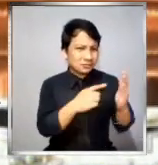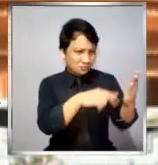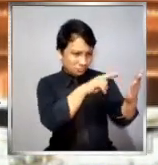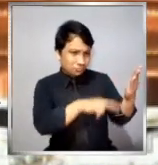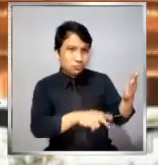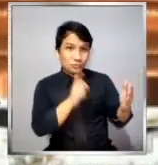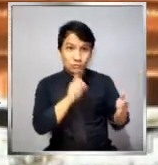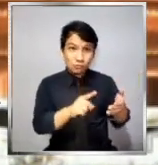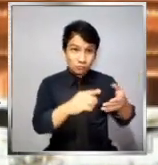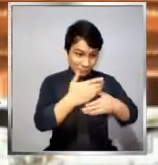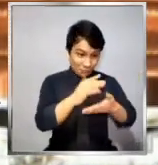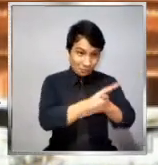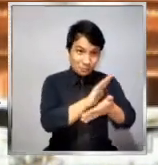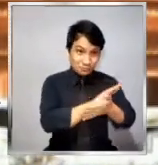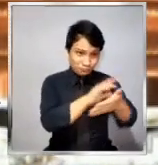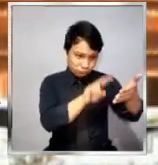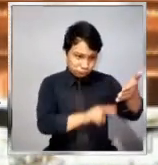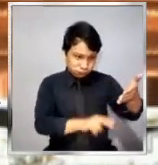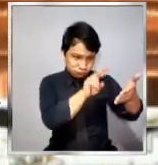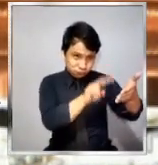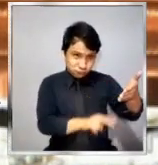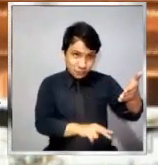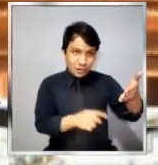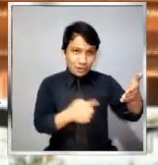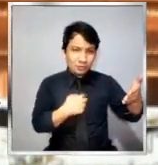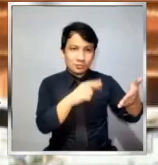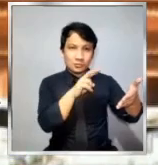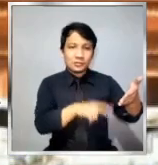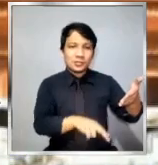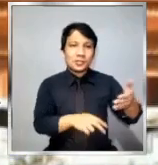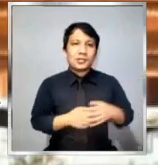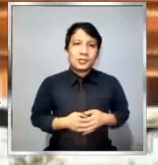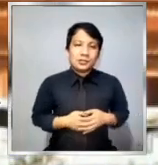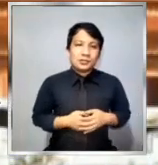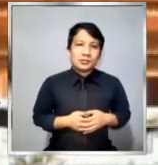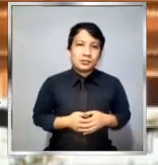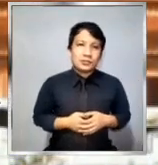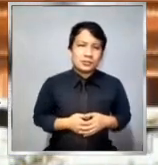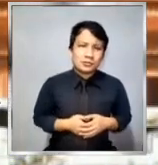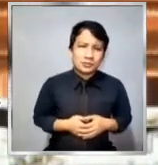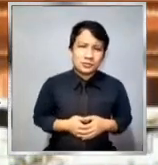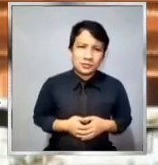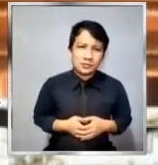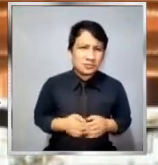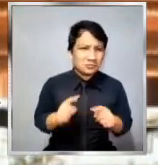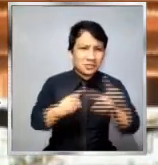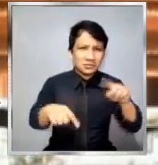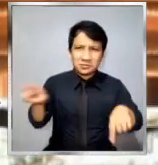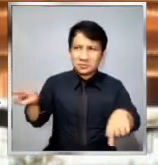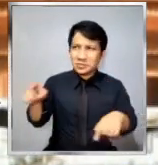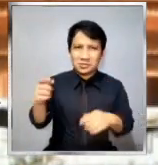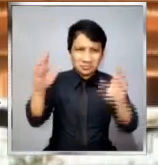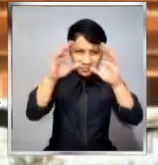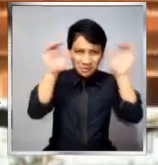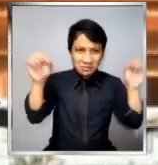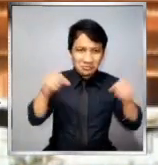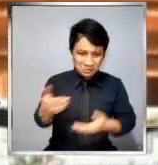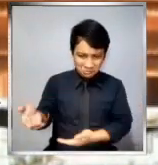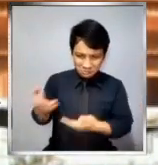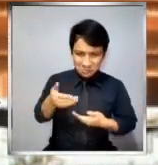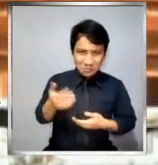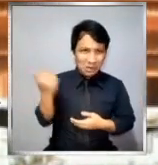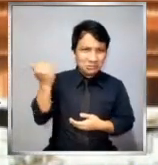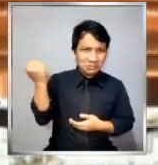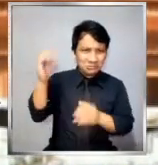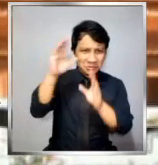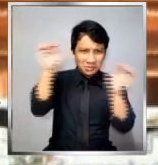kasi I do not delegate it to na. Hindi magaya na ibang presidente na pagka may initial